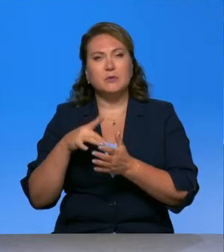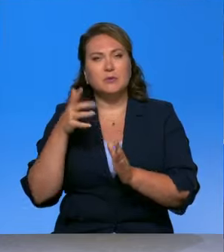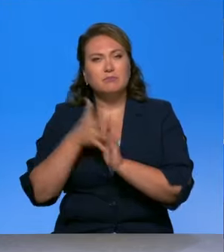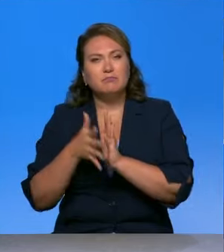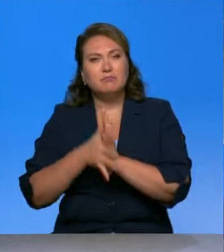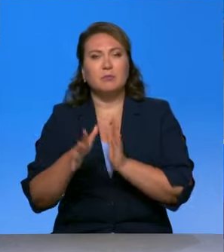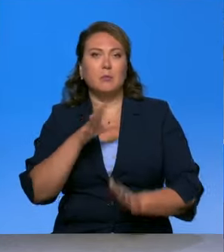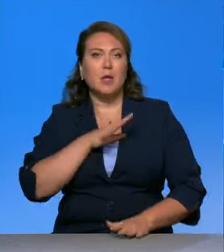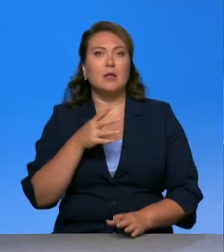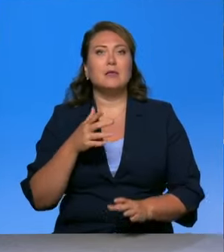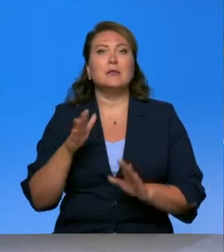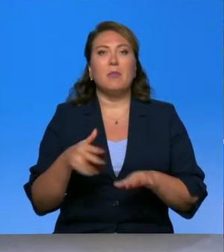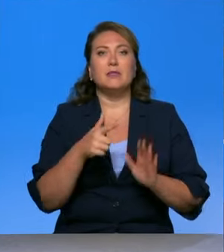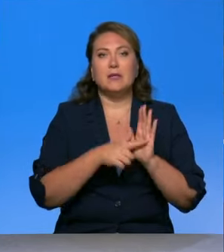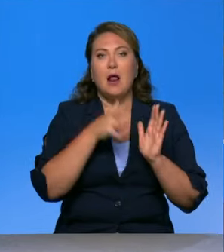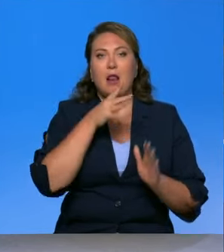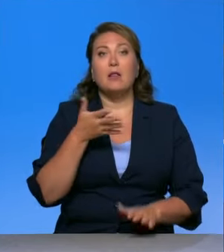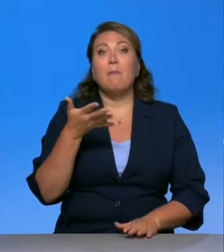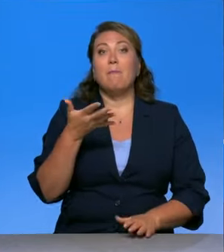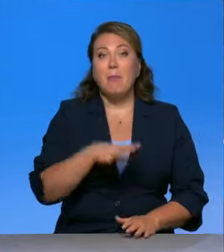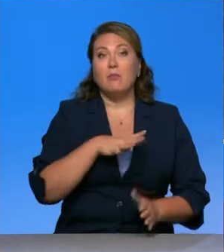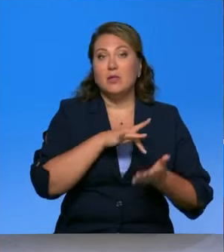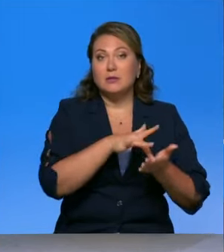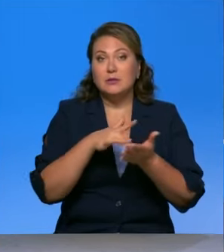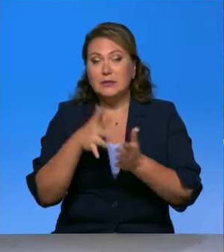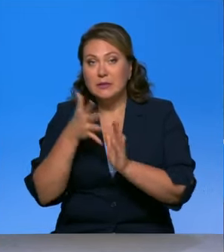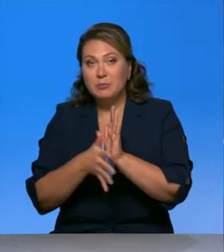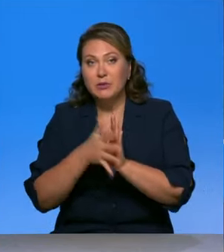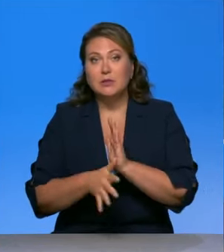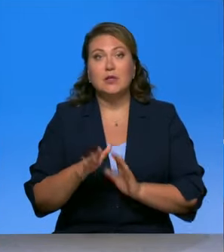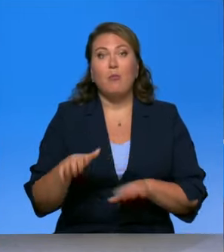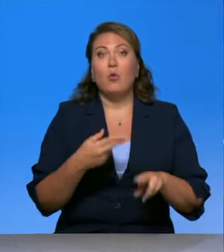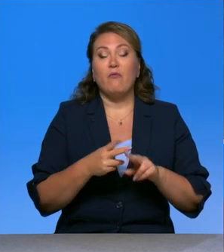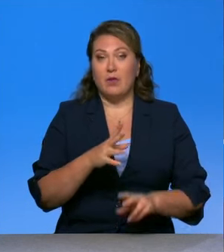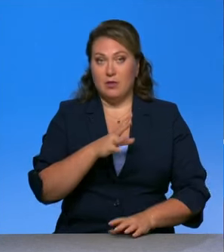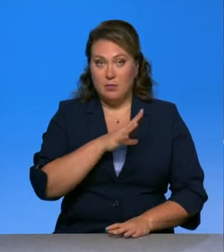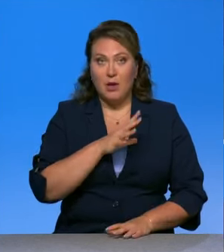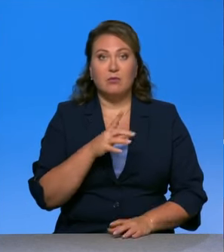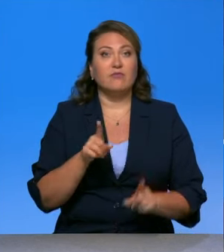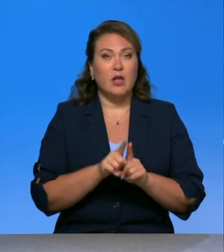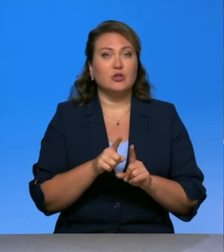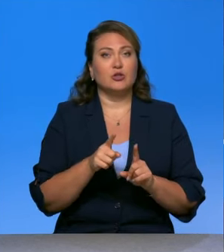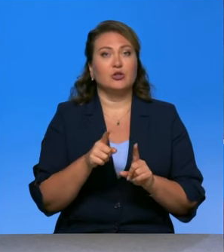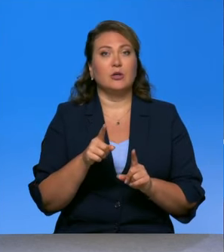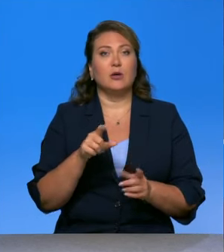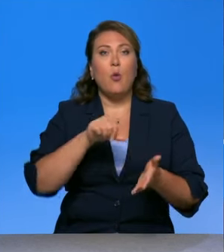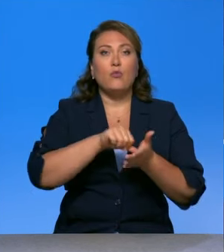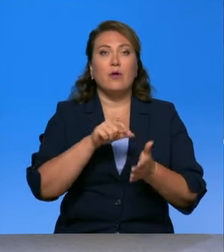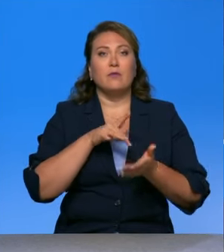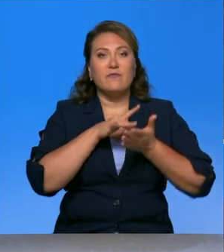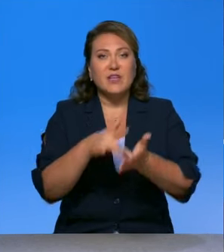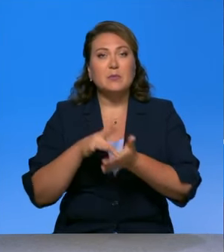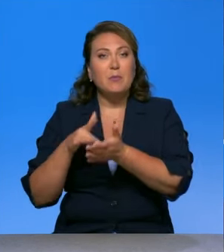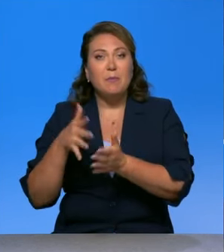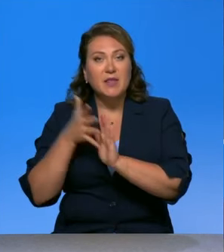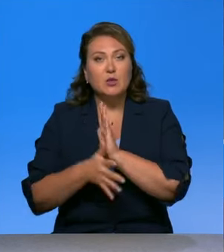экспедиций. И несколько экспедиций были уже в одиночку. Но я должен вам сказать, что именно